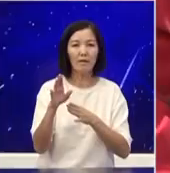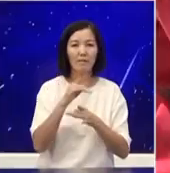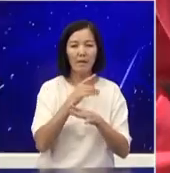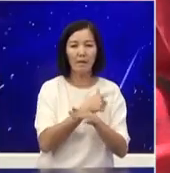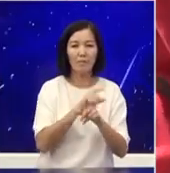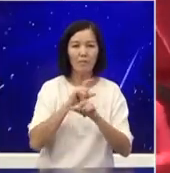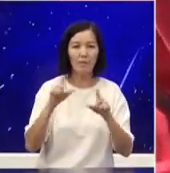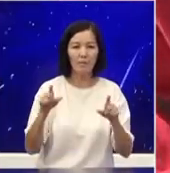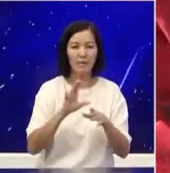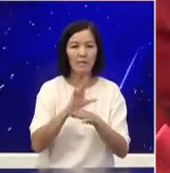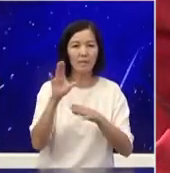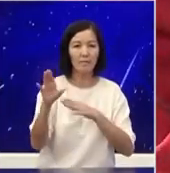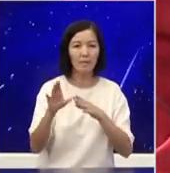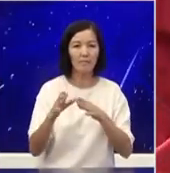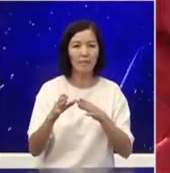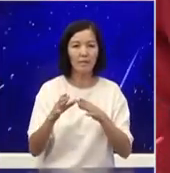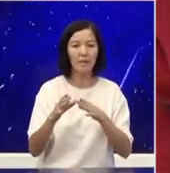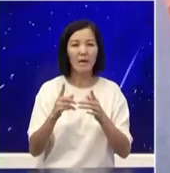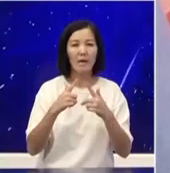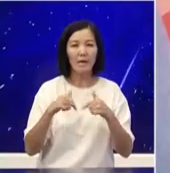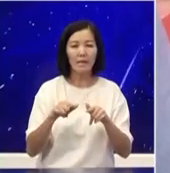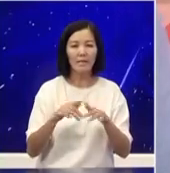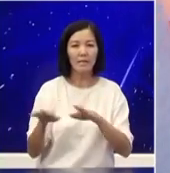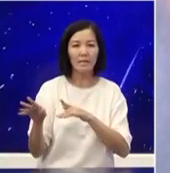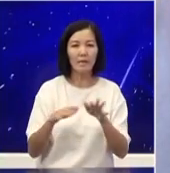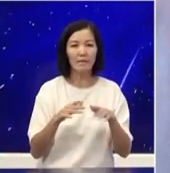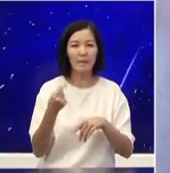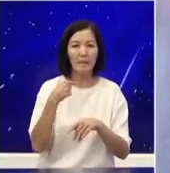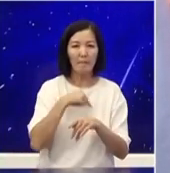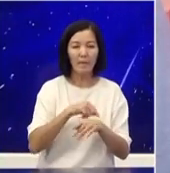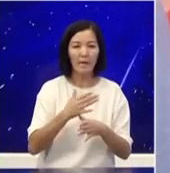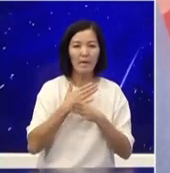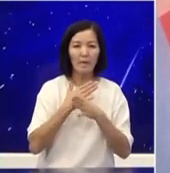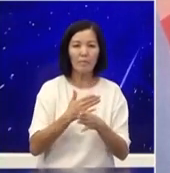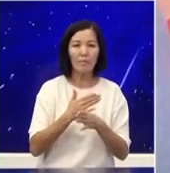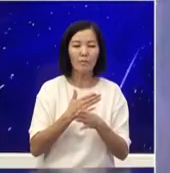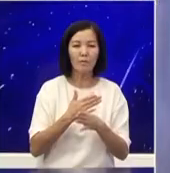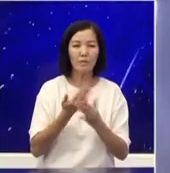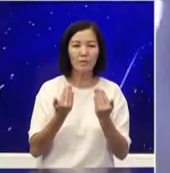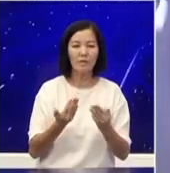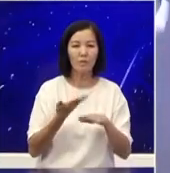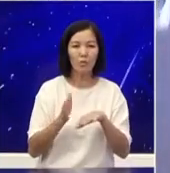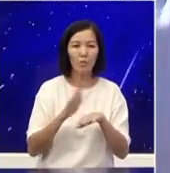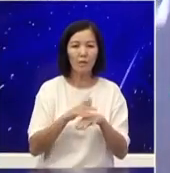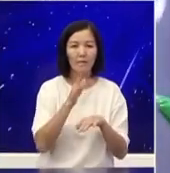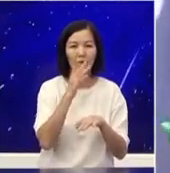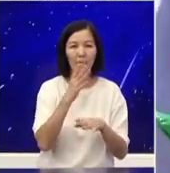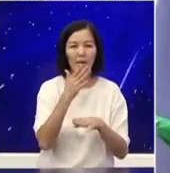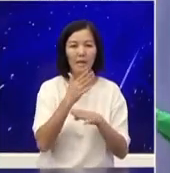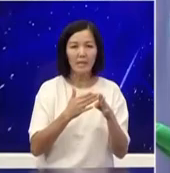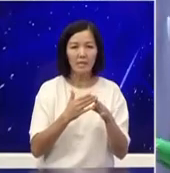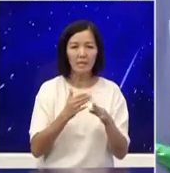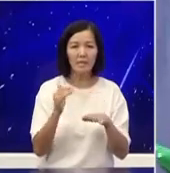многопрофильной больницы. Подобный жест, по словам организаторов акции, моральная помощь медикам в их нелегком деле. И это лишь часть